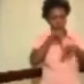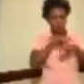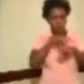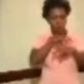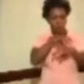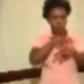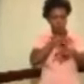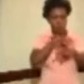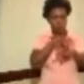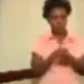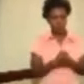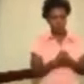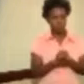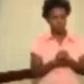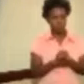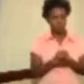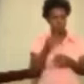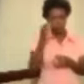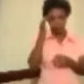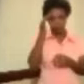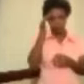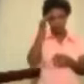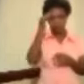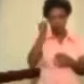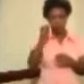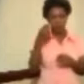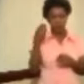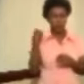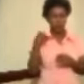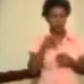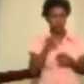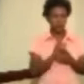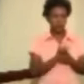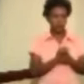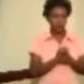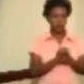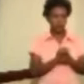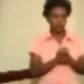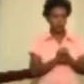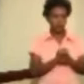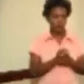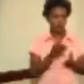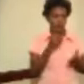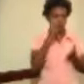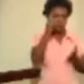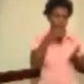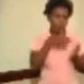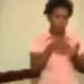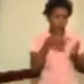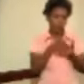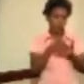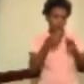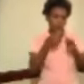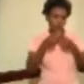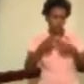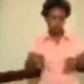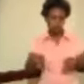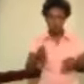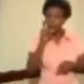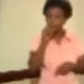population. Haïti, Haïtien consommait 30 millions d'œufs par mois, 1 million par jour.